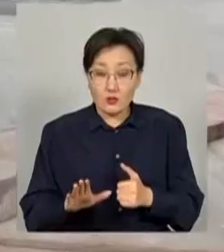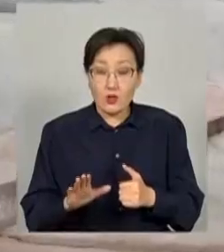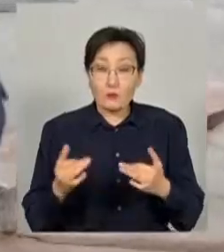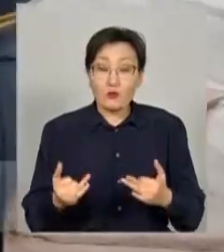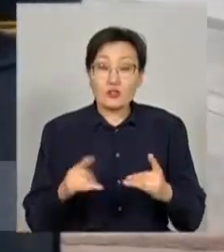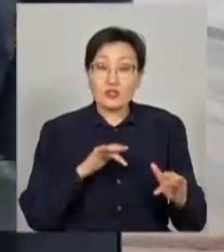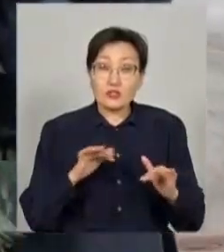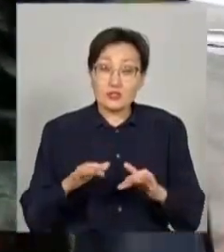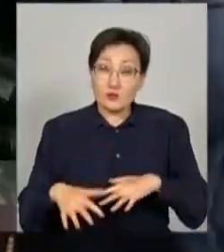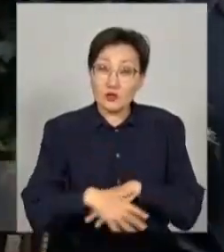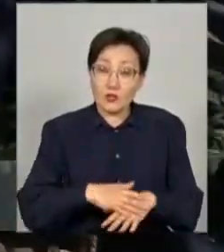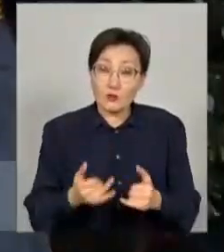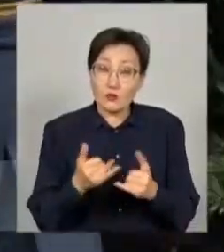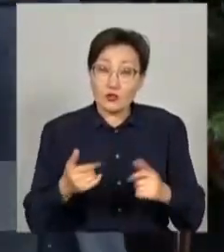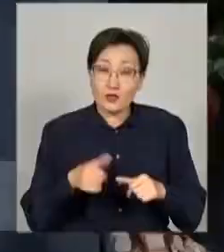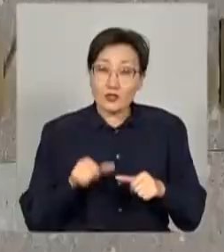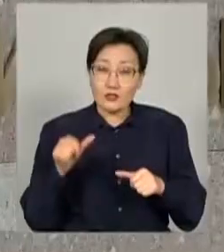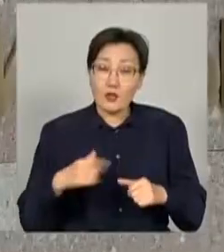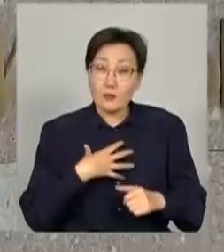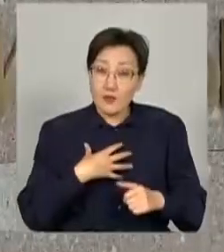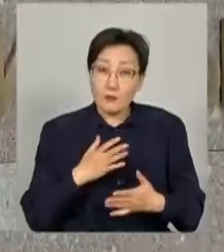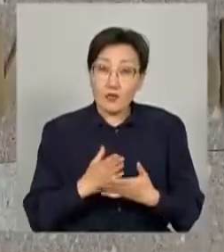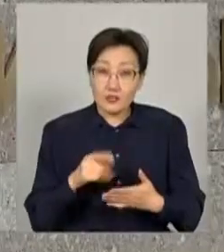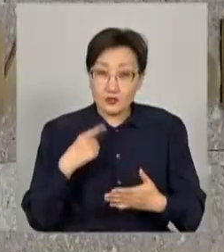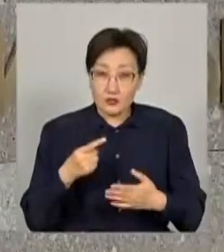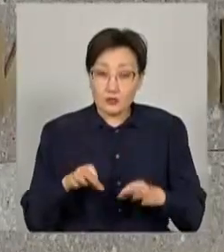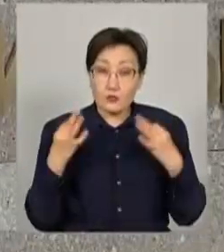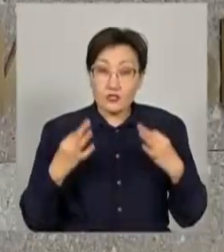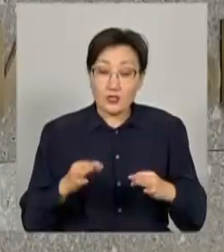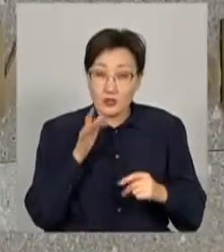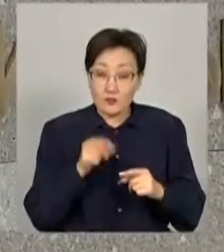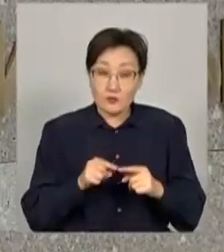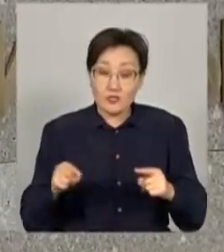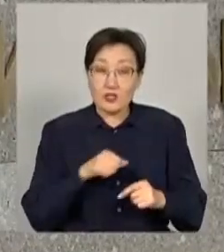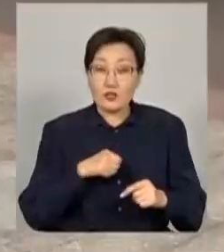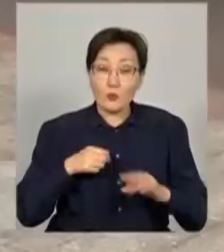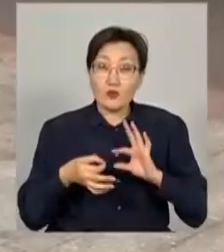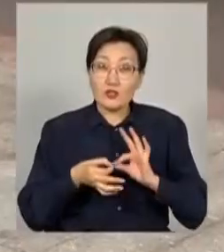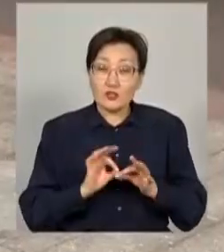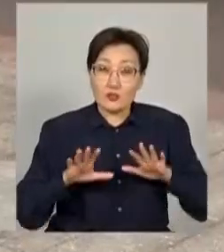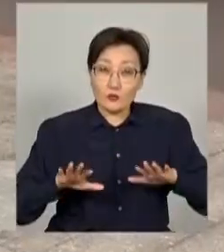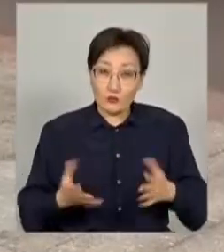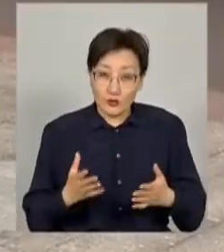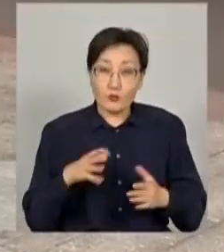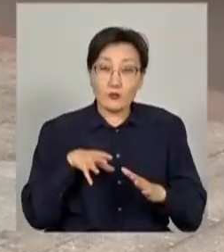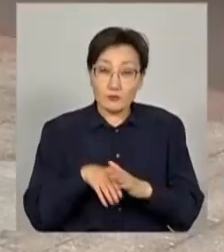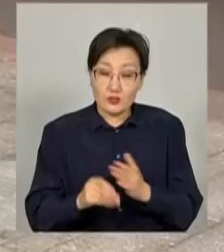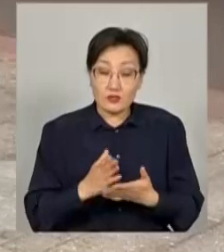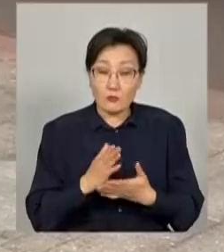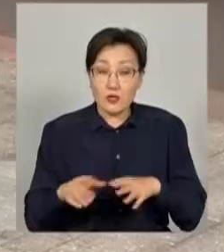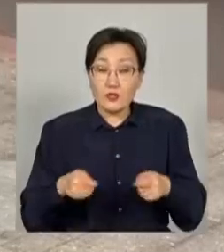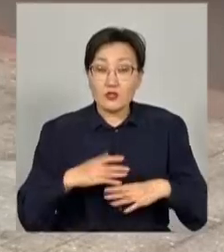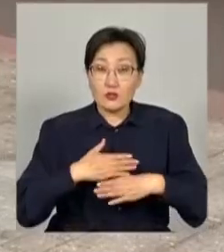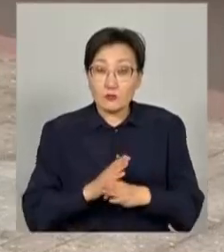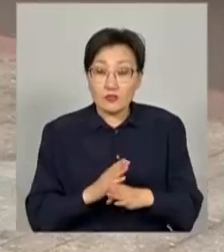бүгінгі шараның халқымыз үшін айрықша мәні бар екенін айтты. Бұл тәуелсіздік кезеңіндегі ең күрделі оқиғаның бірі болған анық. Президент